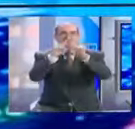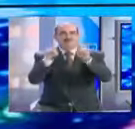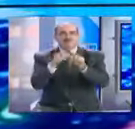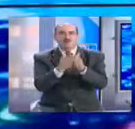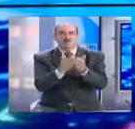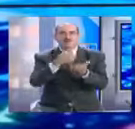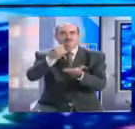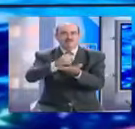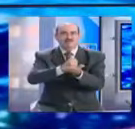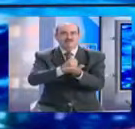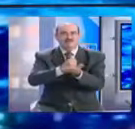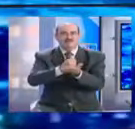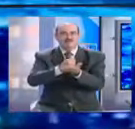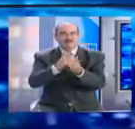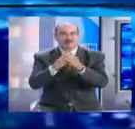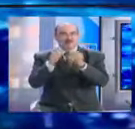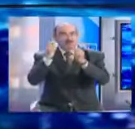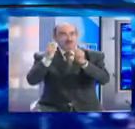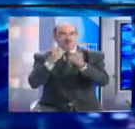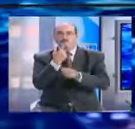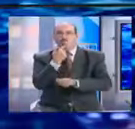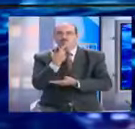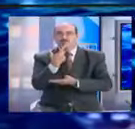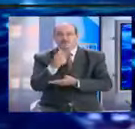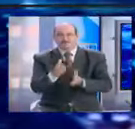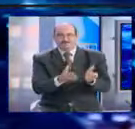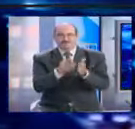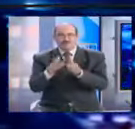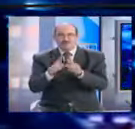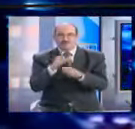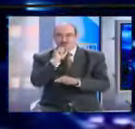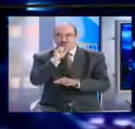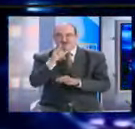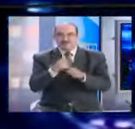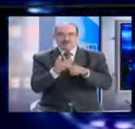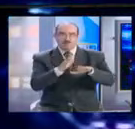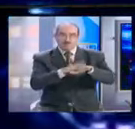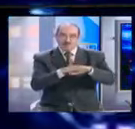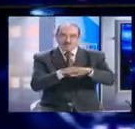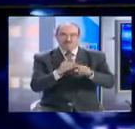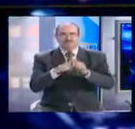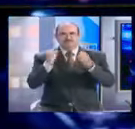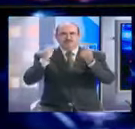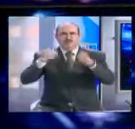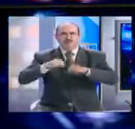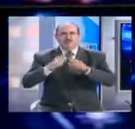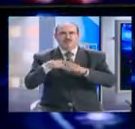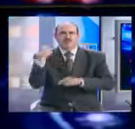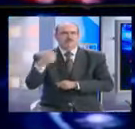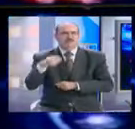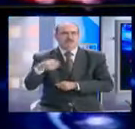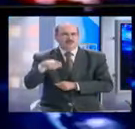لجوازات السفر الدبلوماسية والمهمة. وفي ختام الجلسة وافق السيد